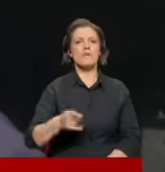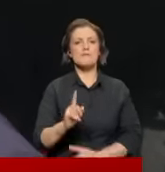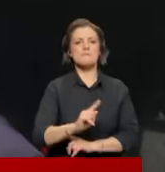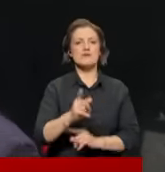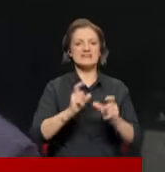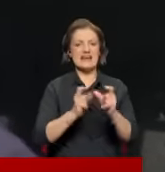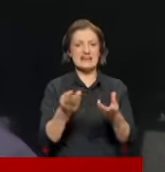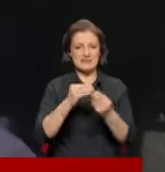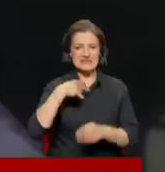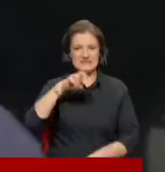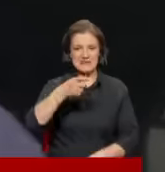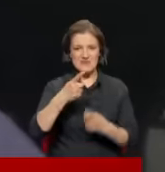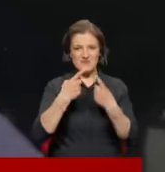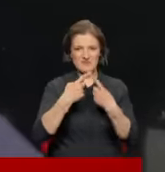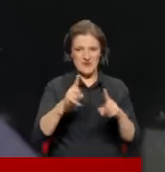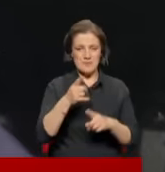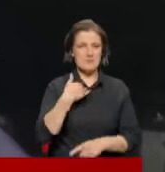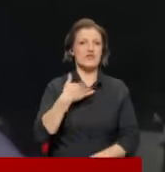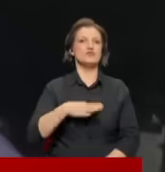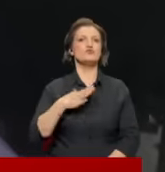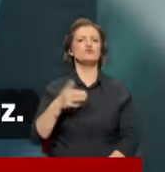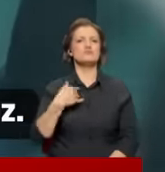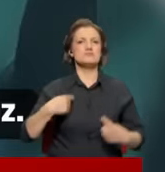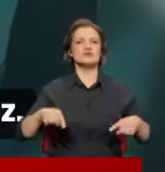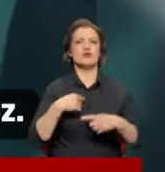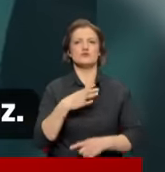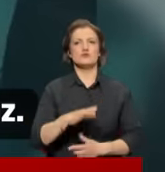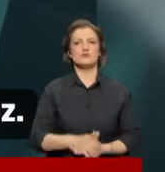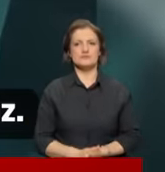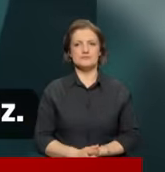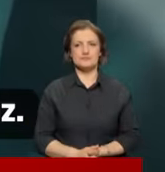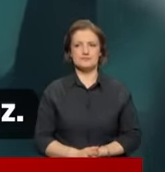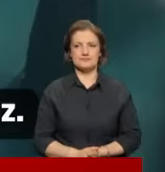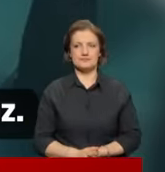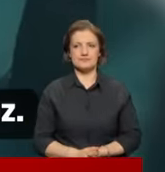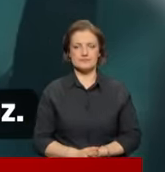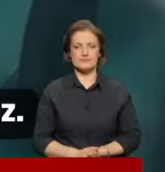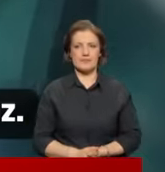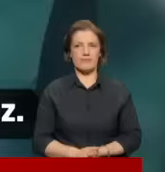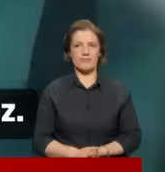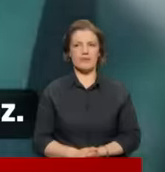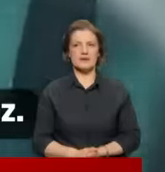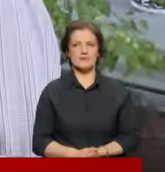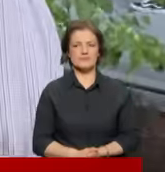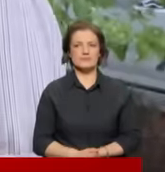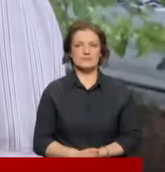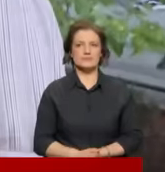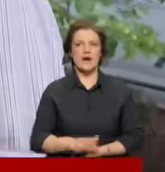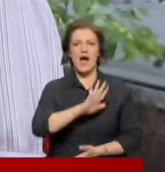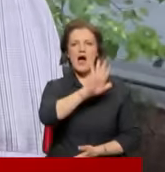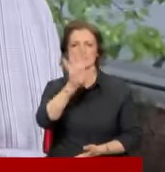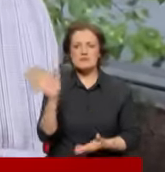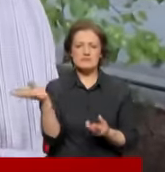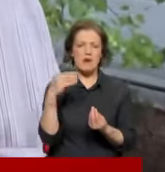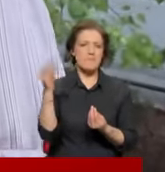8 bin lira zam mı biz de istiyoruz. Ne şey yok yani vermiyorlar. Asgari ücreti herhangi bir ara zam vesaire düşünmüyor. Her şeye zam